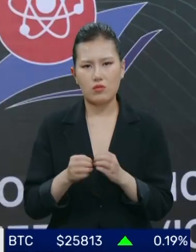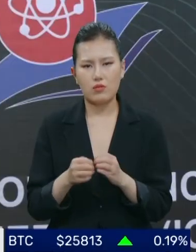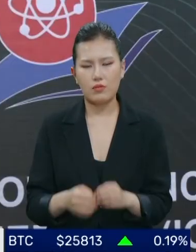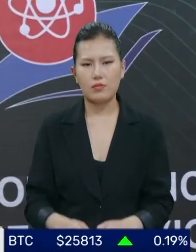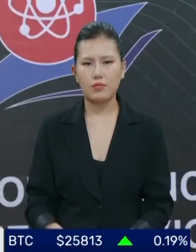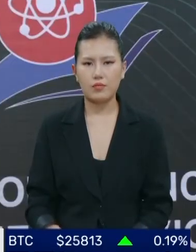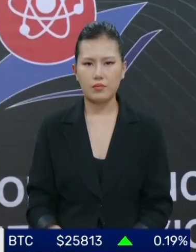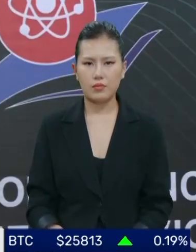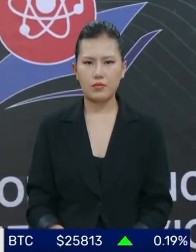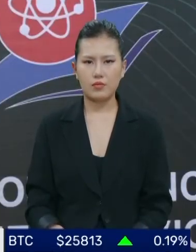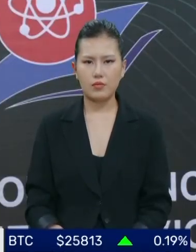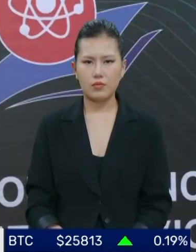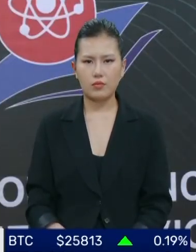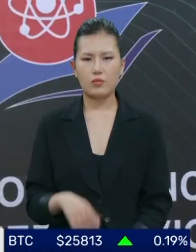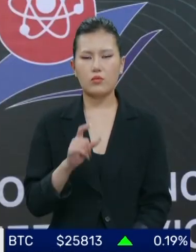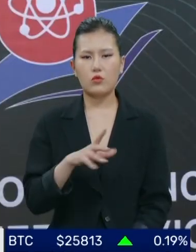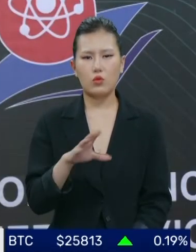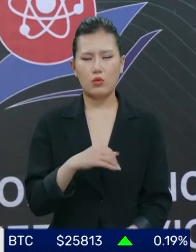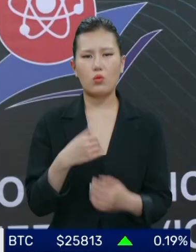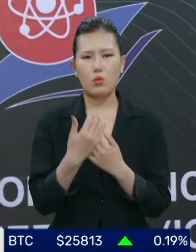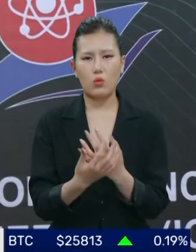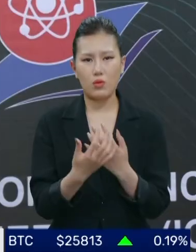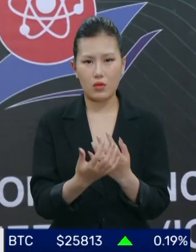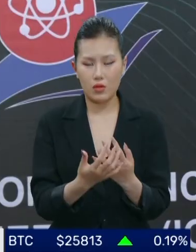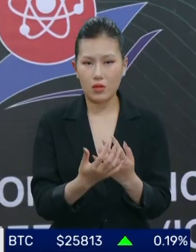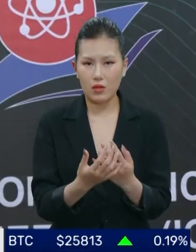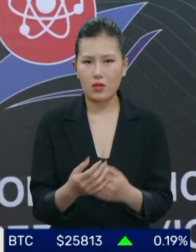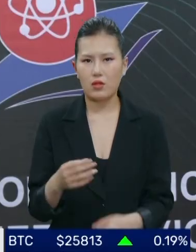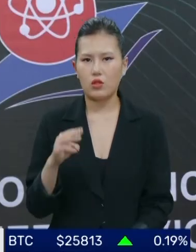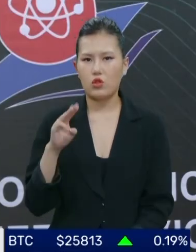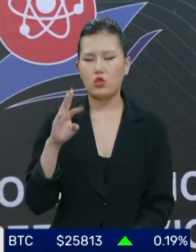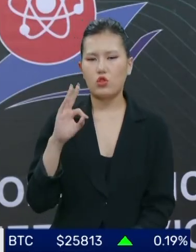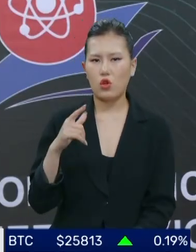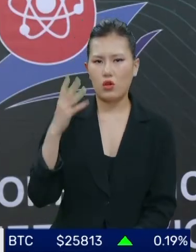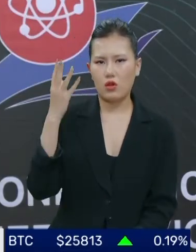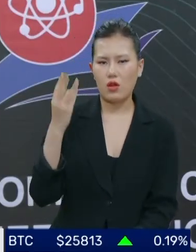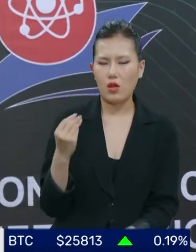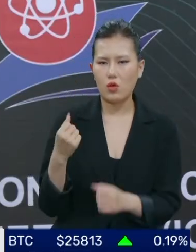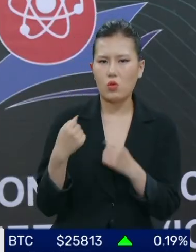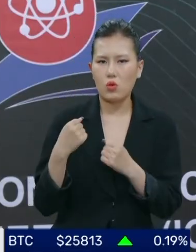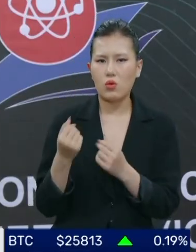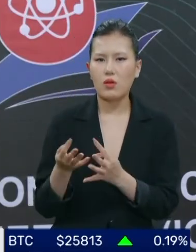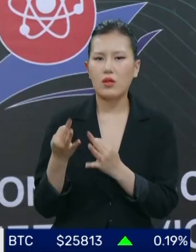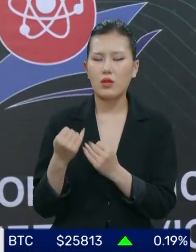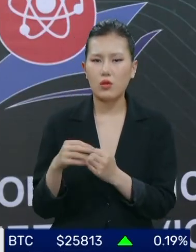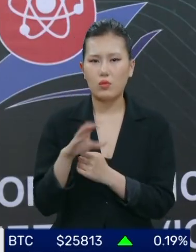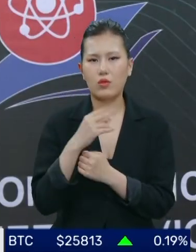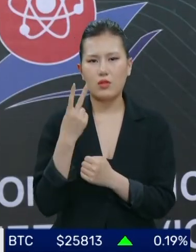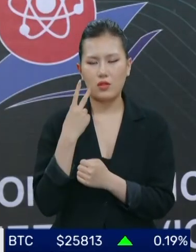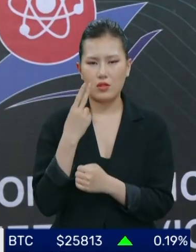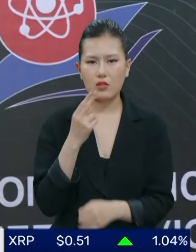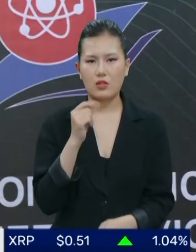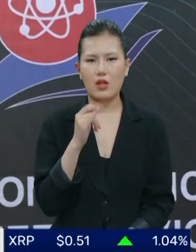Өндөр хүлээлттэй байна гэхээр хүчин чадал гэж байх хэрэгтэй шүү дээ. Нэг цахилгааныг гаргаж авч байгаа. Одоо бидний хэрэгжилж байгаа дээвэр дээр тавьдаг захируулаар